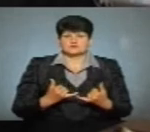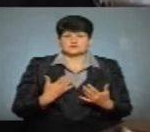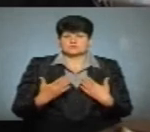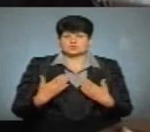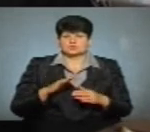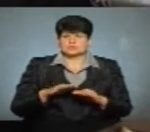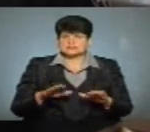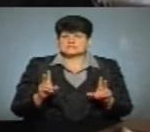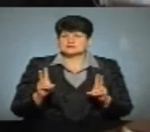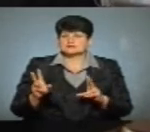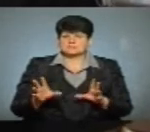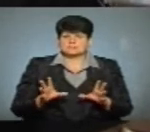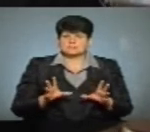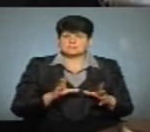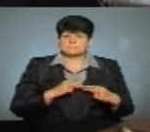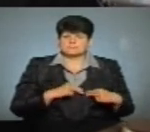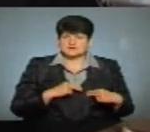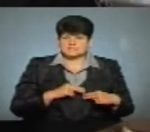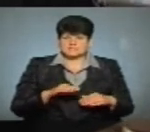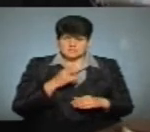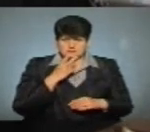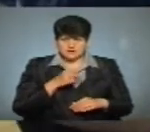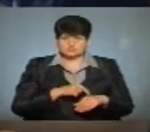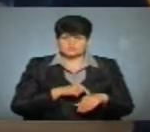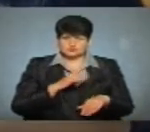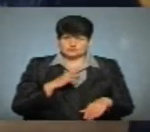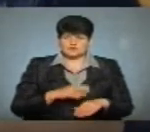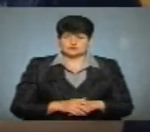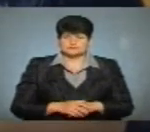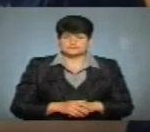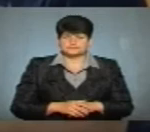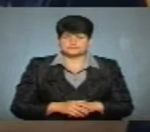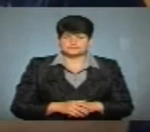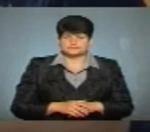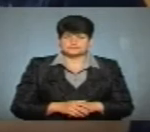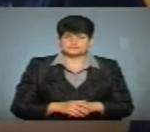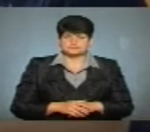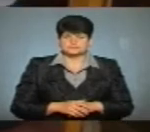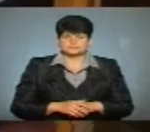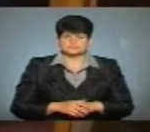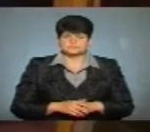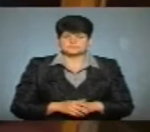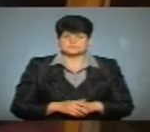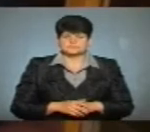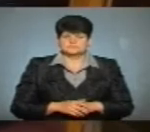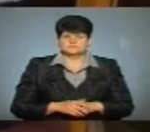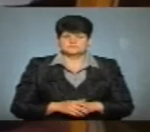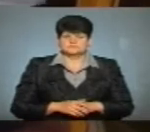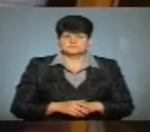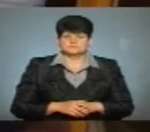дітей, з якими вона працює. Діти це бачать, діти це відчувають. Марія Котенко, новини на Суспільному,